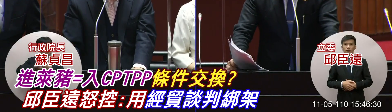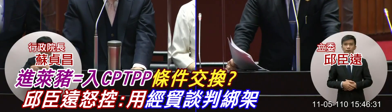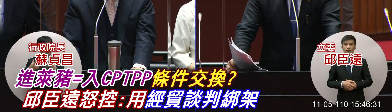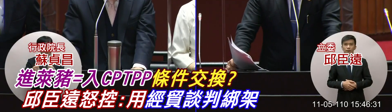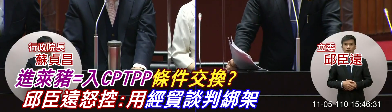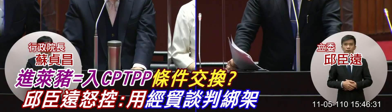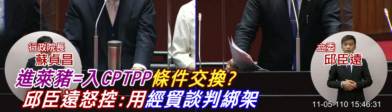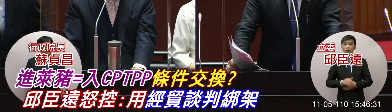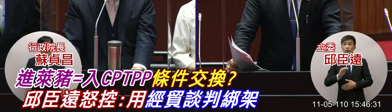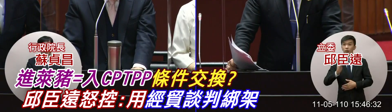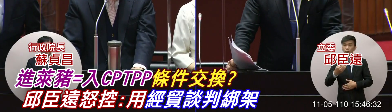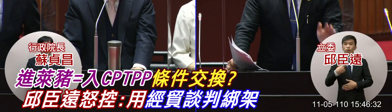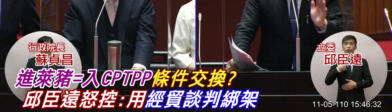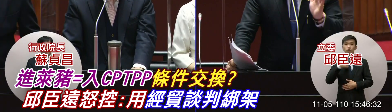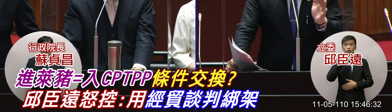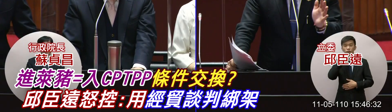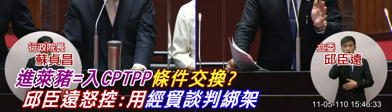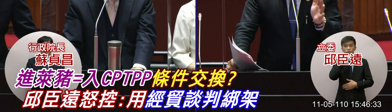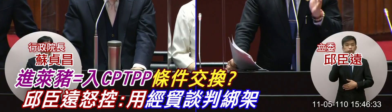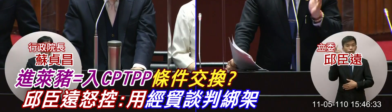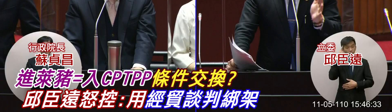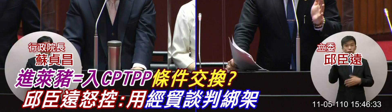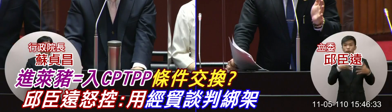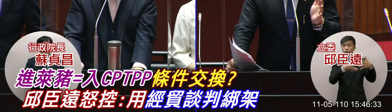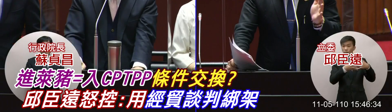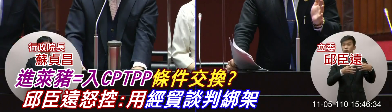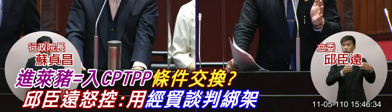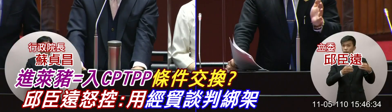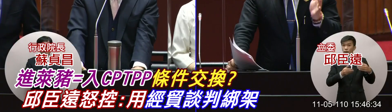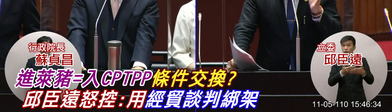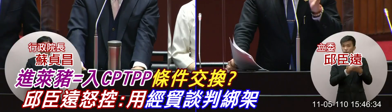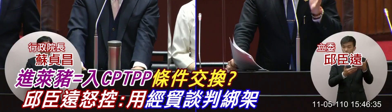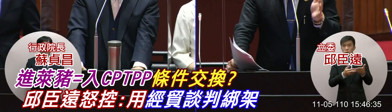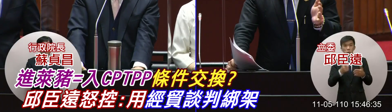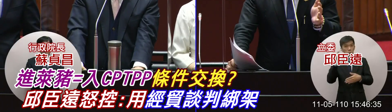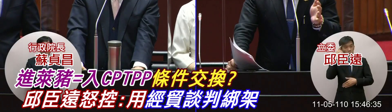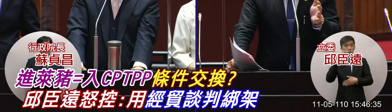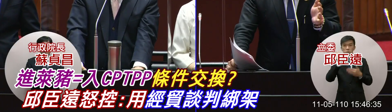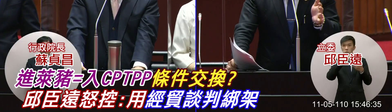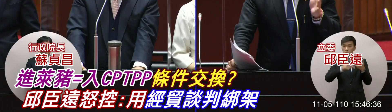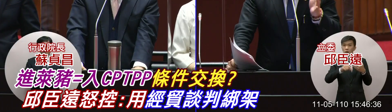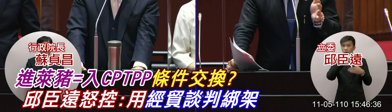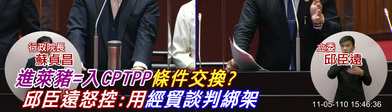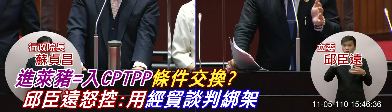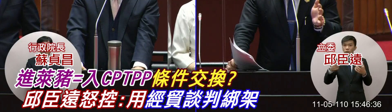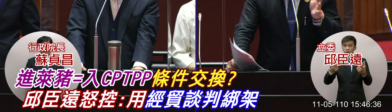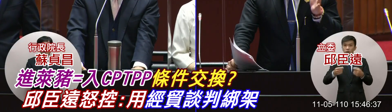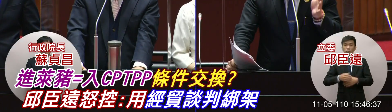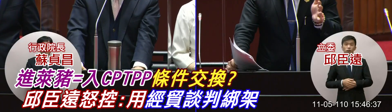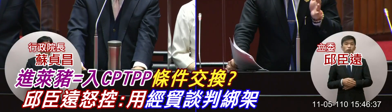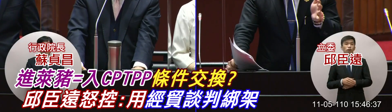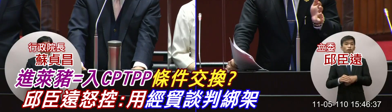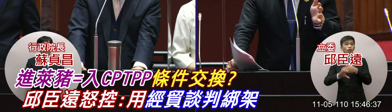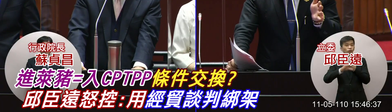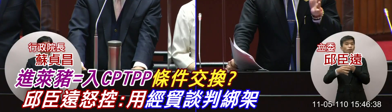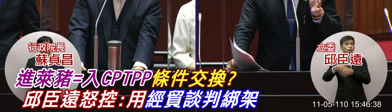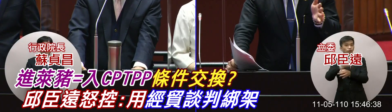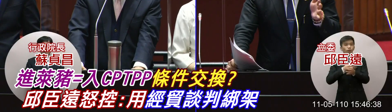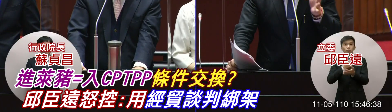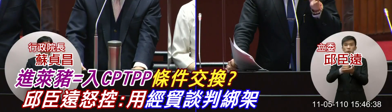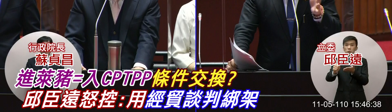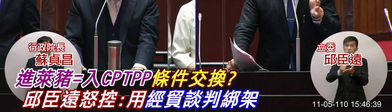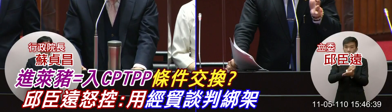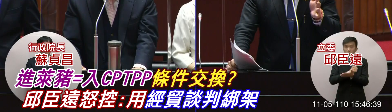同步。 但是我们认为说，跟美国谈判也是同样的道理，所以在经贸谈判中没有所谓牺牲国人健康的